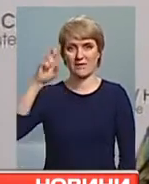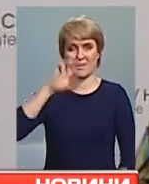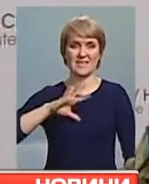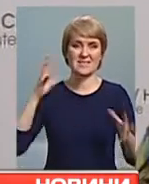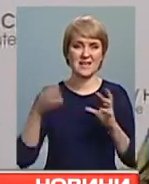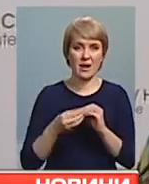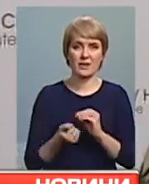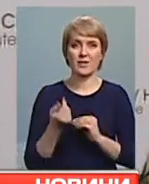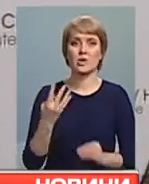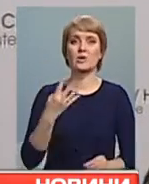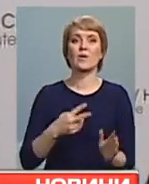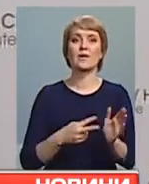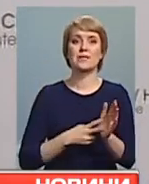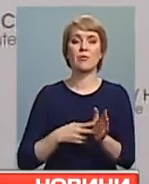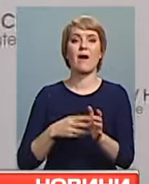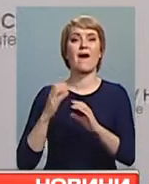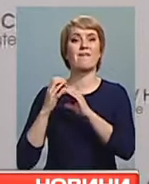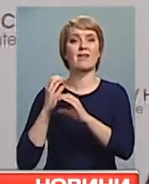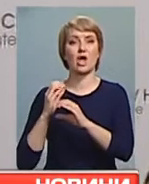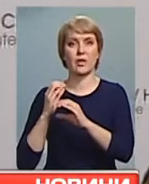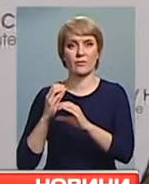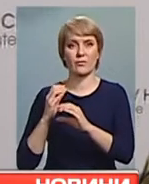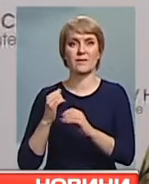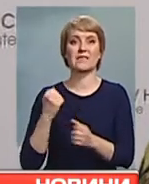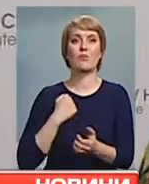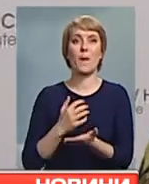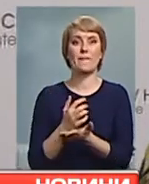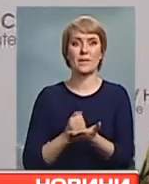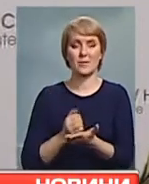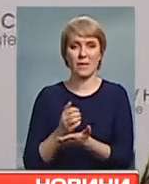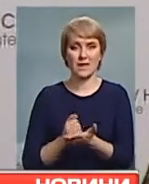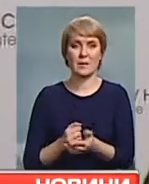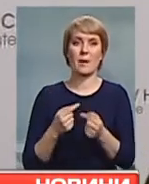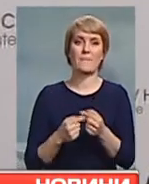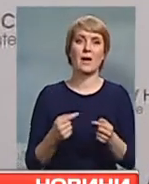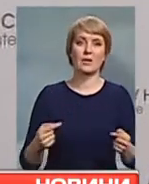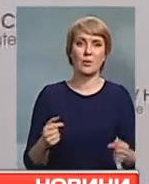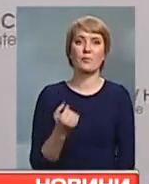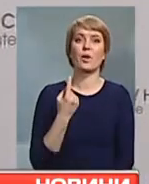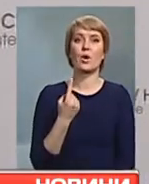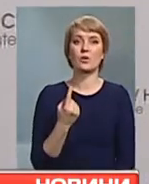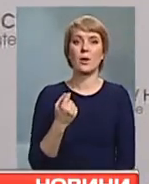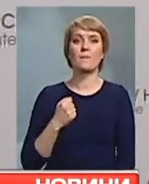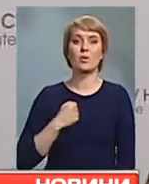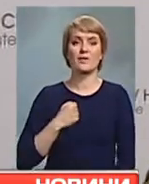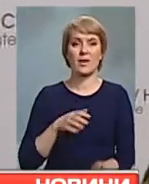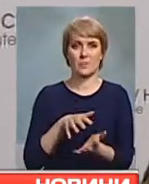кількістю 47 вантажних автомобілів з боєприпасами і майном та однієї бойової машини піхоти.